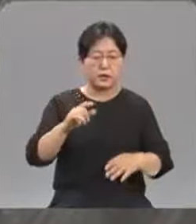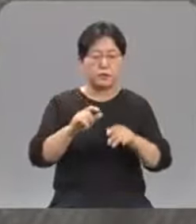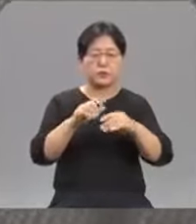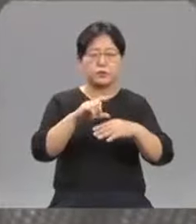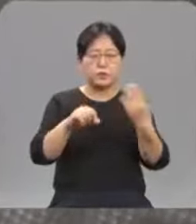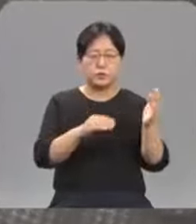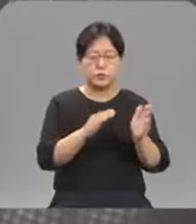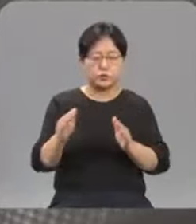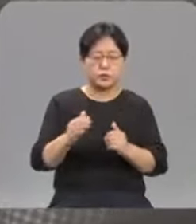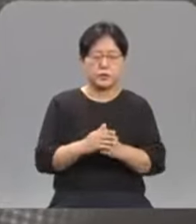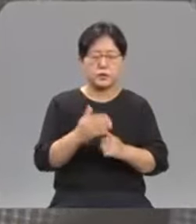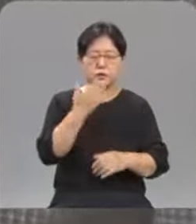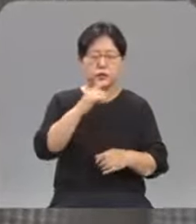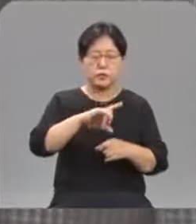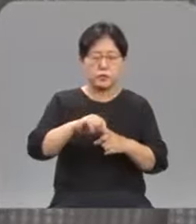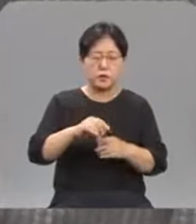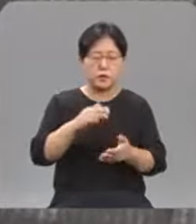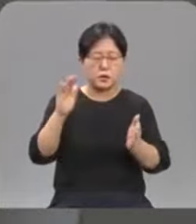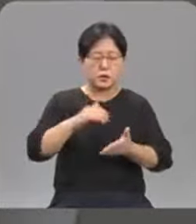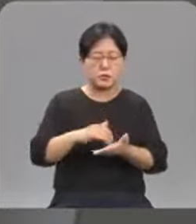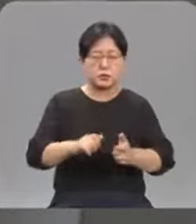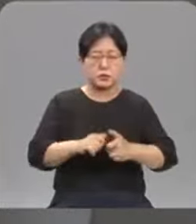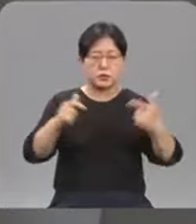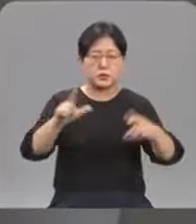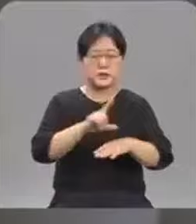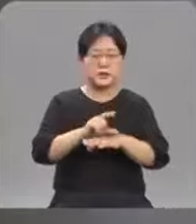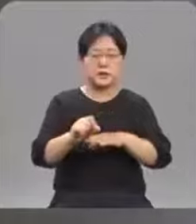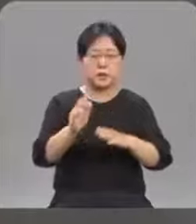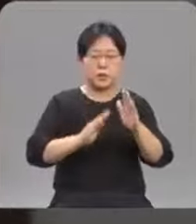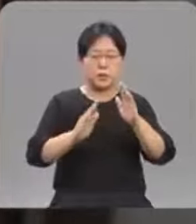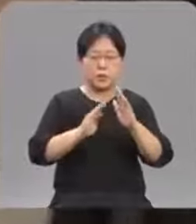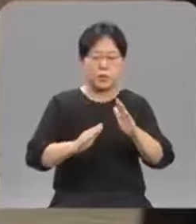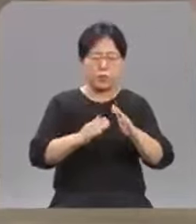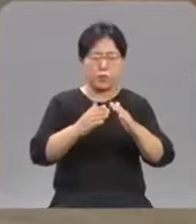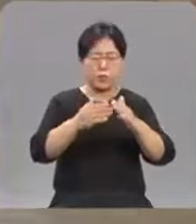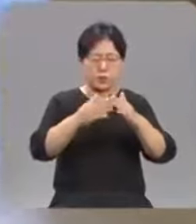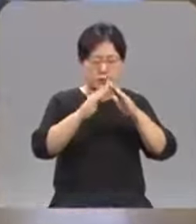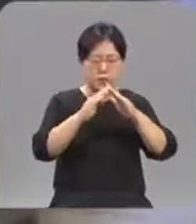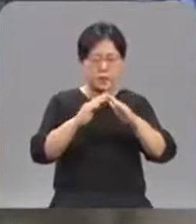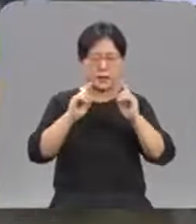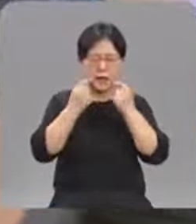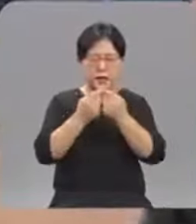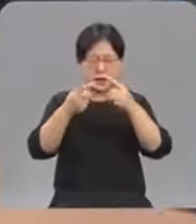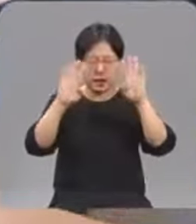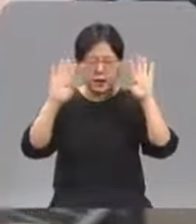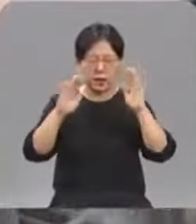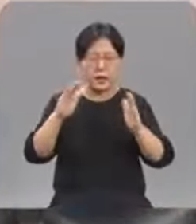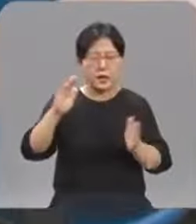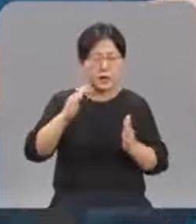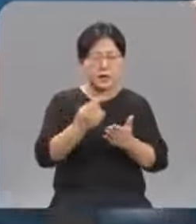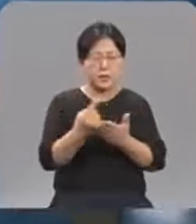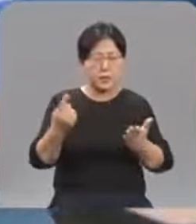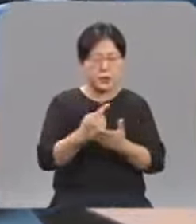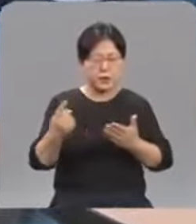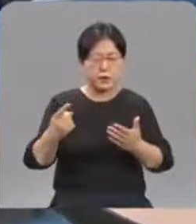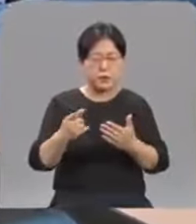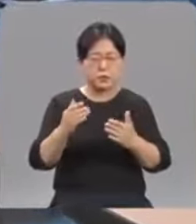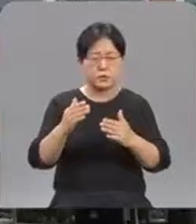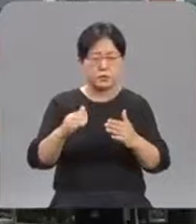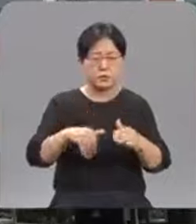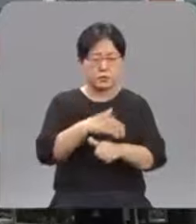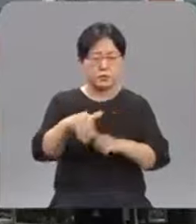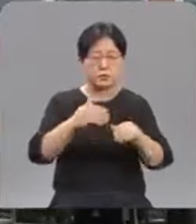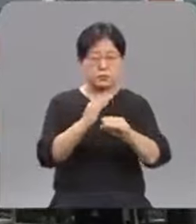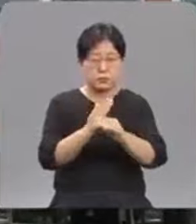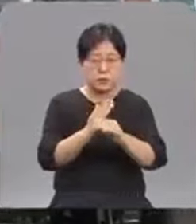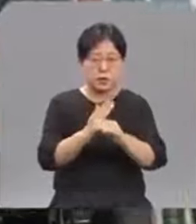있도록 수도권 대학 증원이 결국 지역 국립대와 사립대 간 연쇄적 학생 이탈로 이어지는 구조 속에서